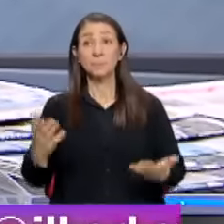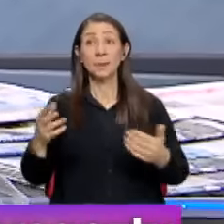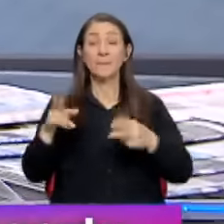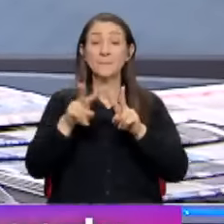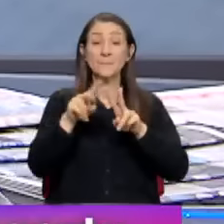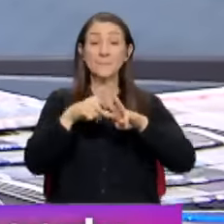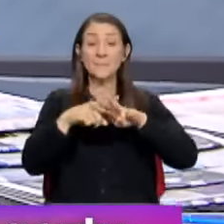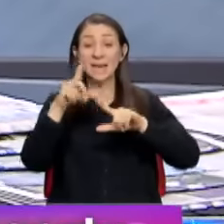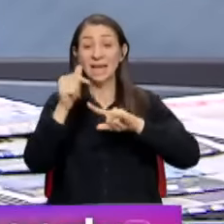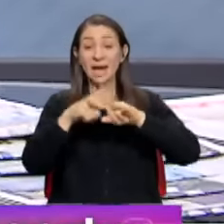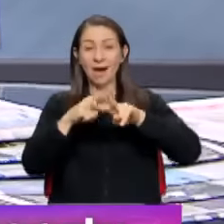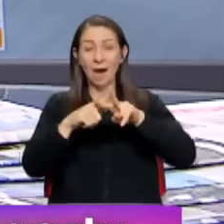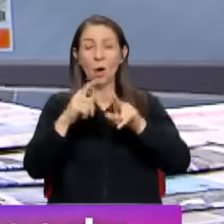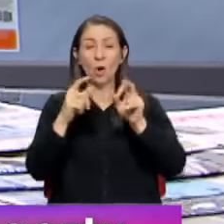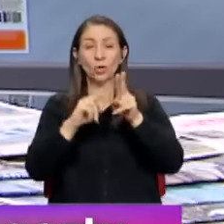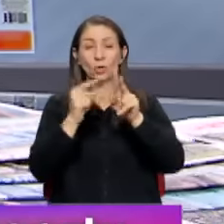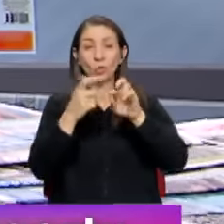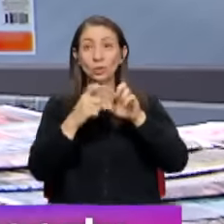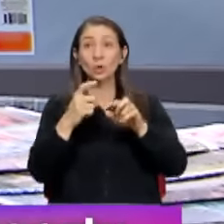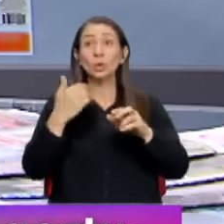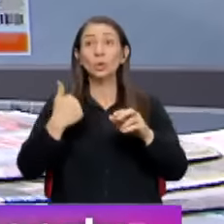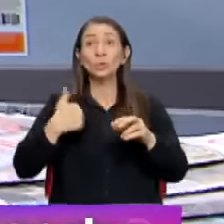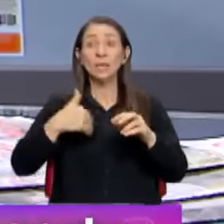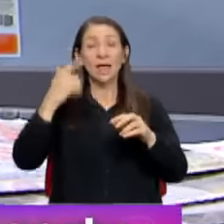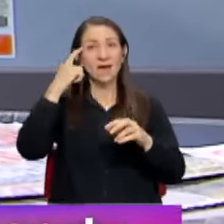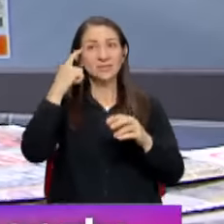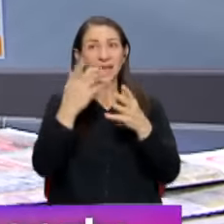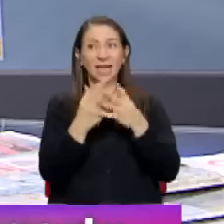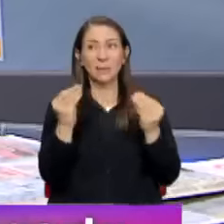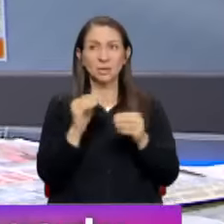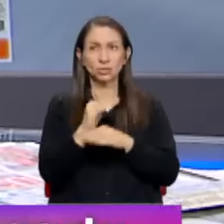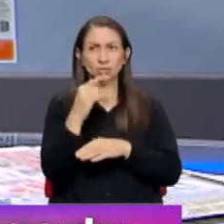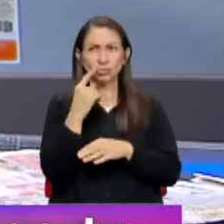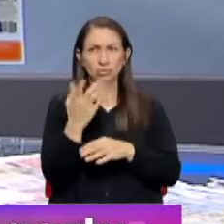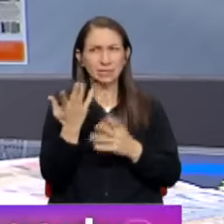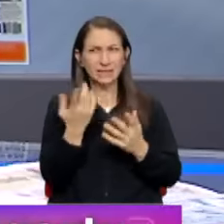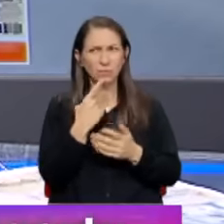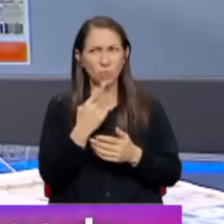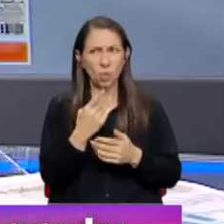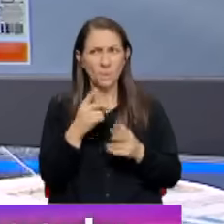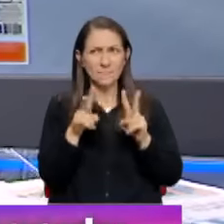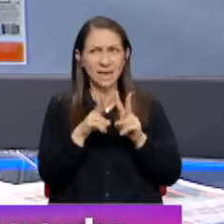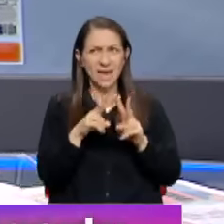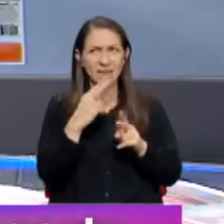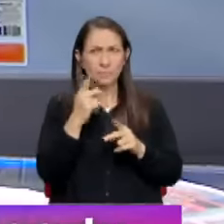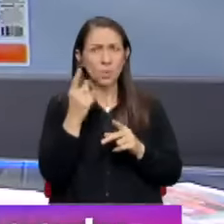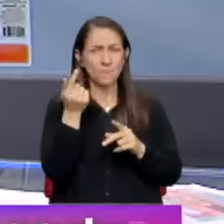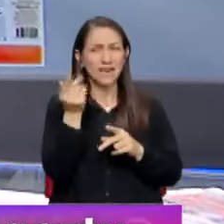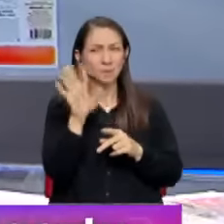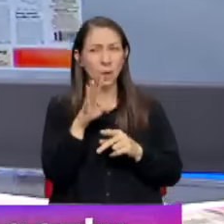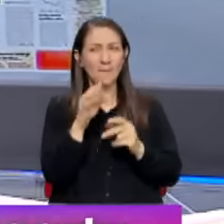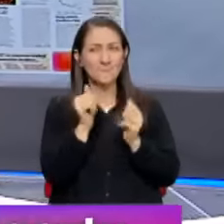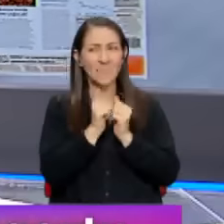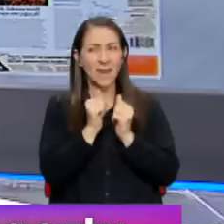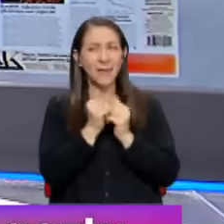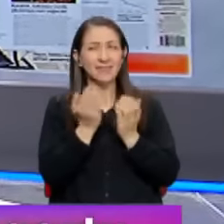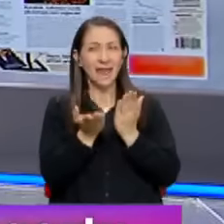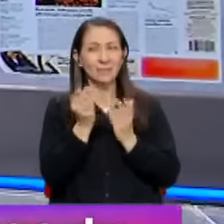Meliha Hanım, Meliha Okur, günaydınlar. Kurumsal hafıza kaybı yaşıyoruz diyor. Ne diyor Meliha Hanım? Onu da birazdan